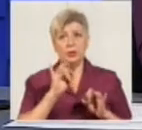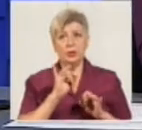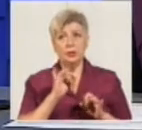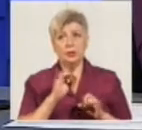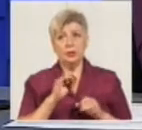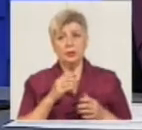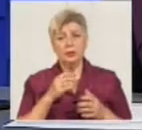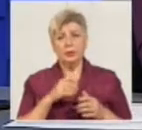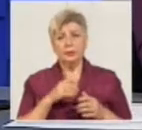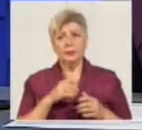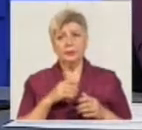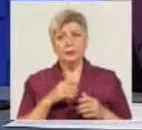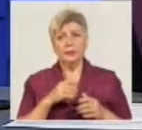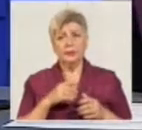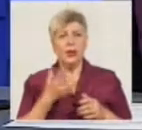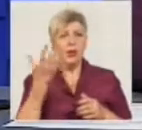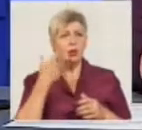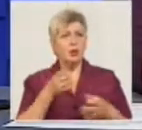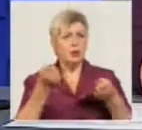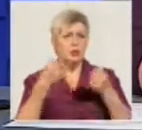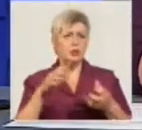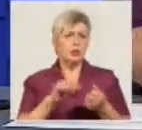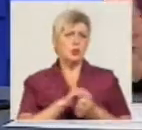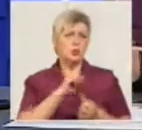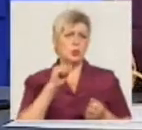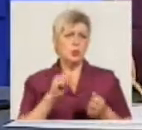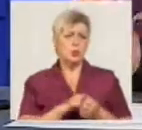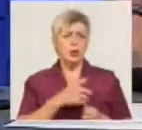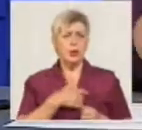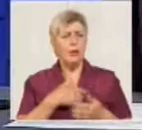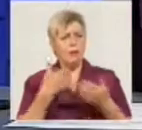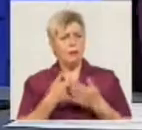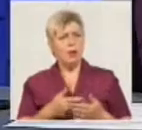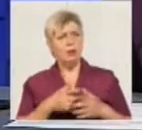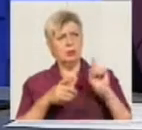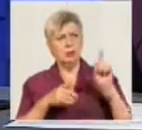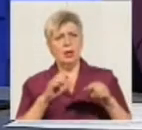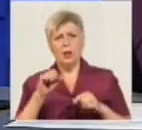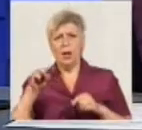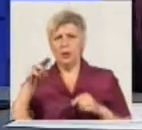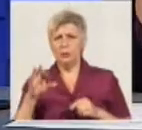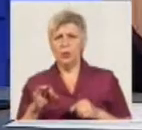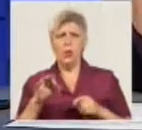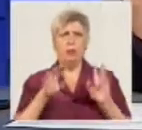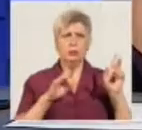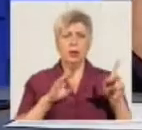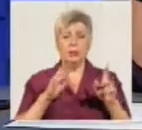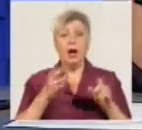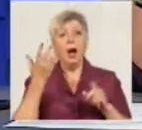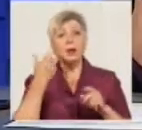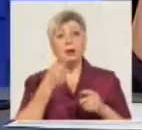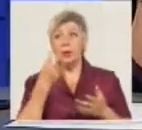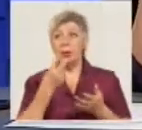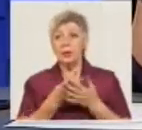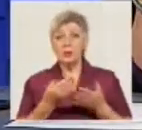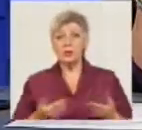АТО відбуваються от такі події, передували цьому Майдан, а коли ви показали живу людину.